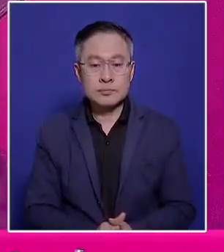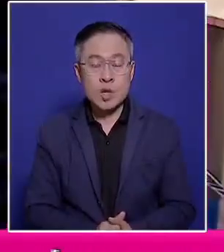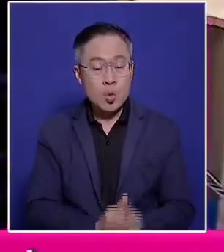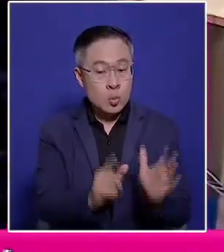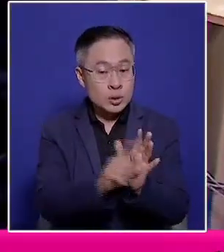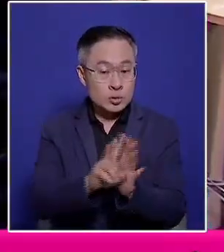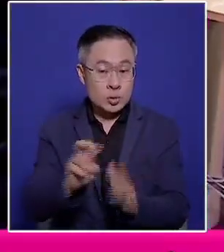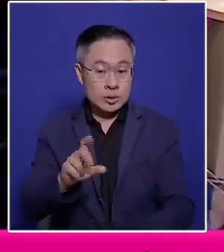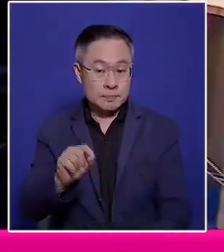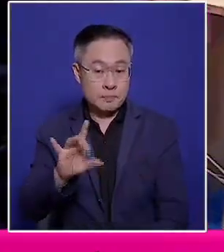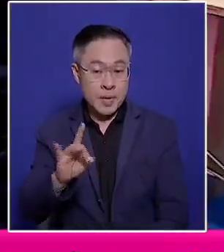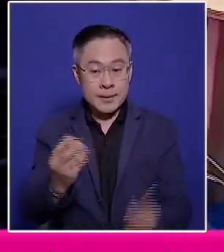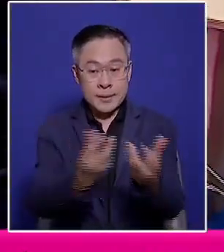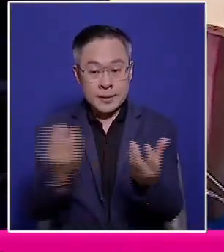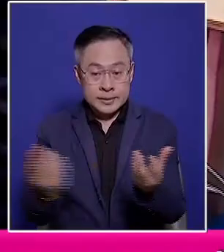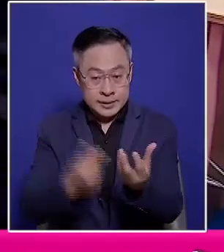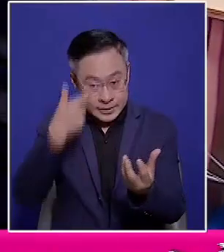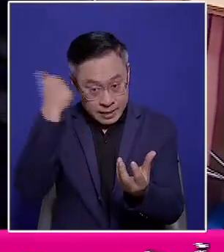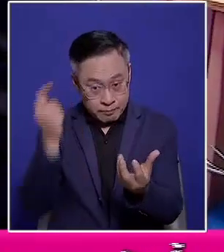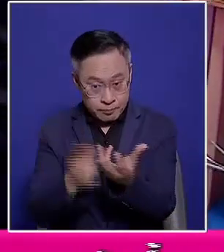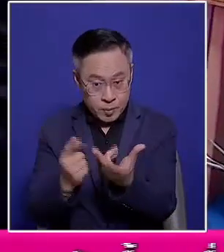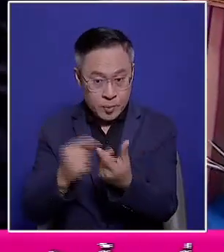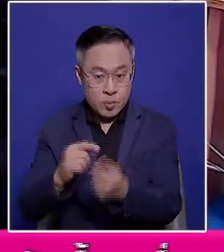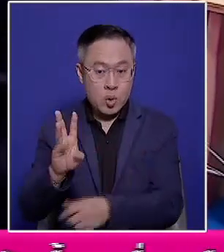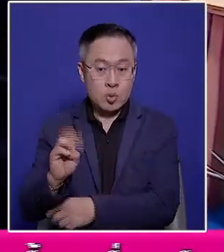งวดที่228จำนวน63ลูก